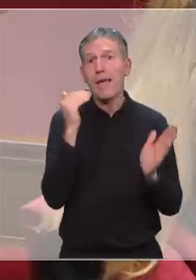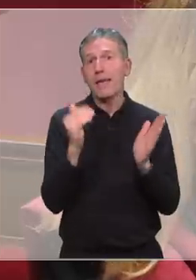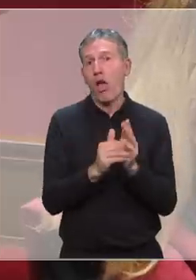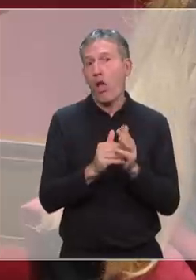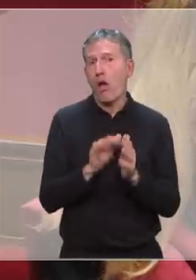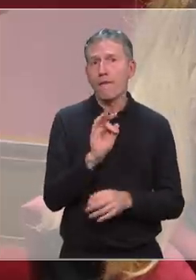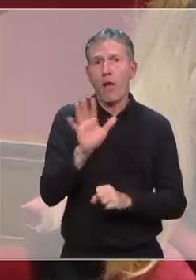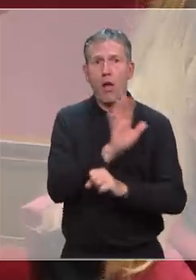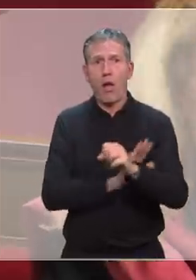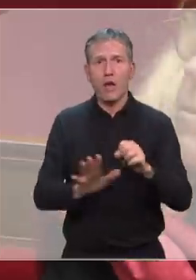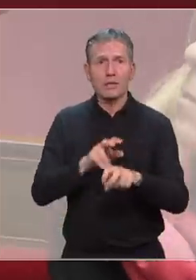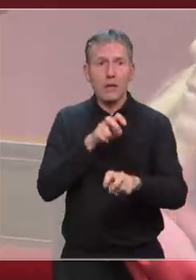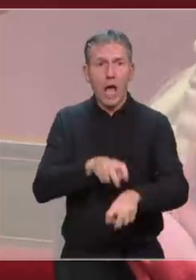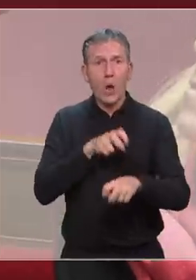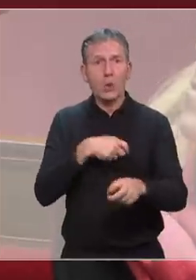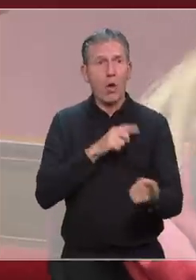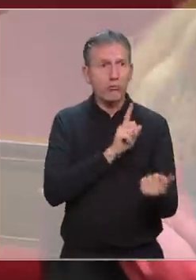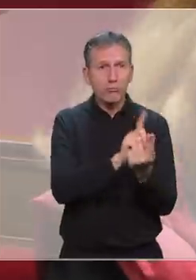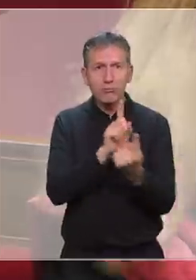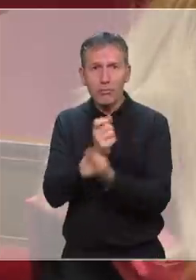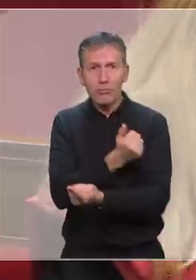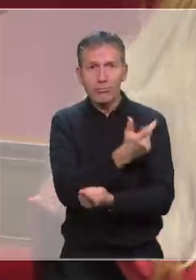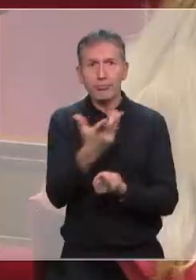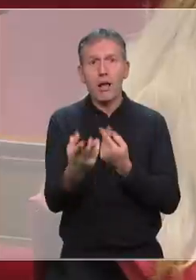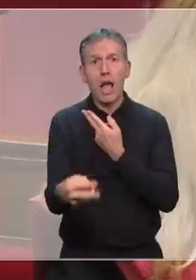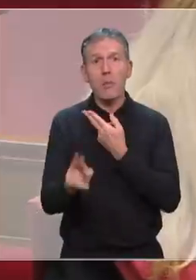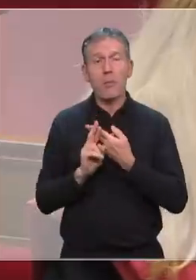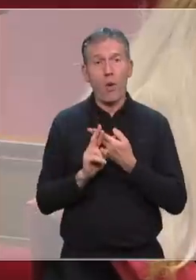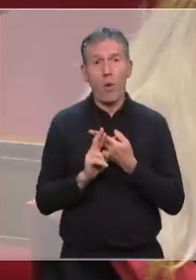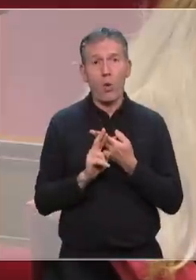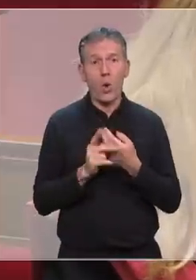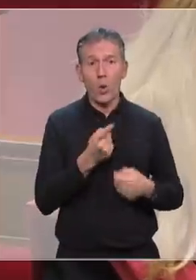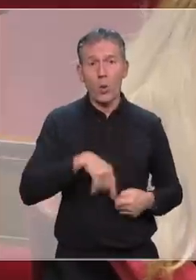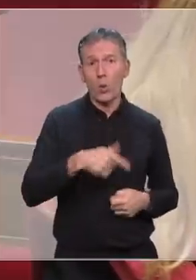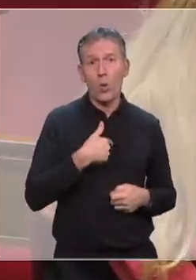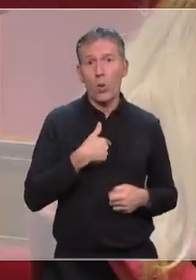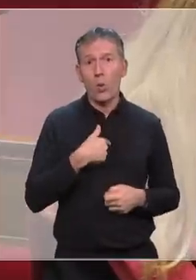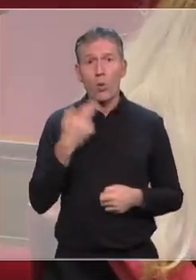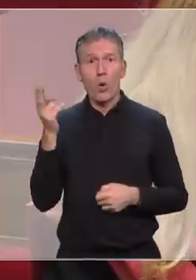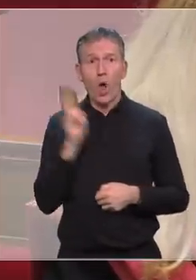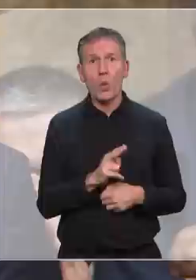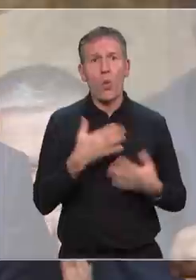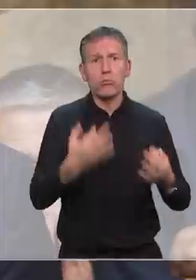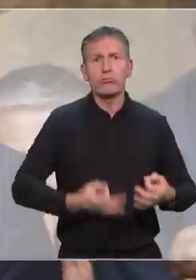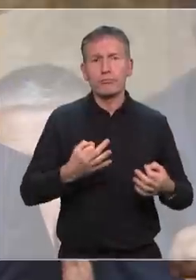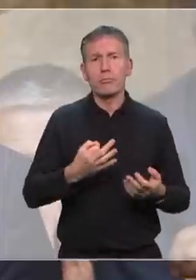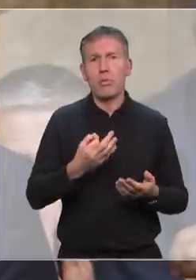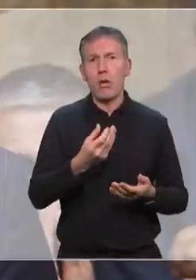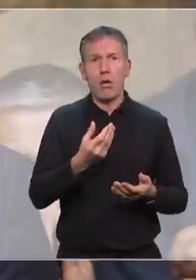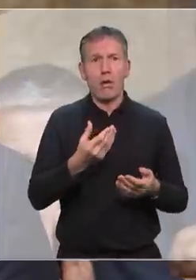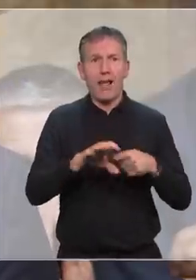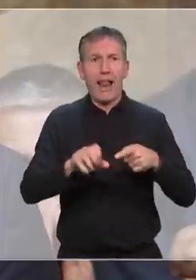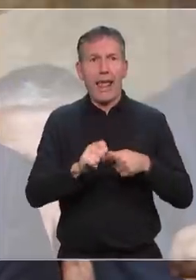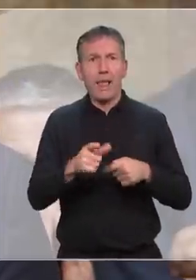de France. Les agriculteurs que je croise aujourd'hui, ils me disent, monsieur le ministre, nous repartons dans le conventionnel. Nous ne gagnons pas notre